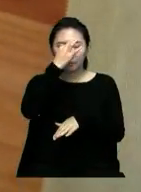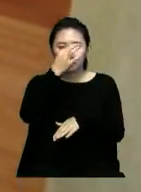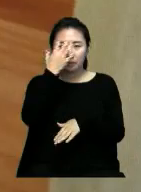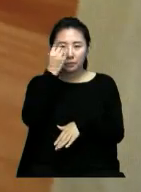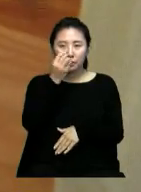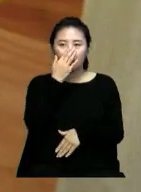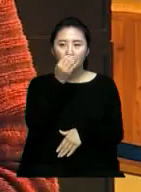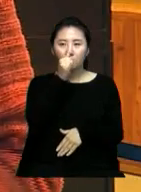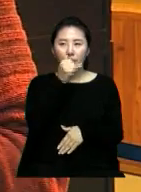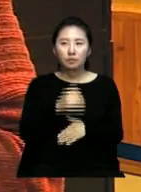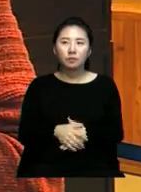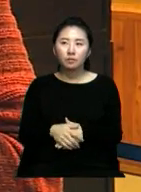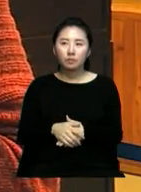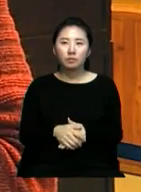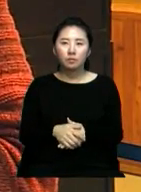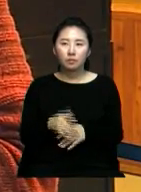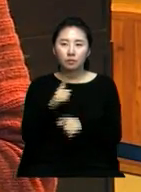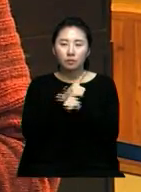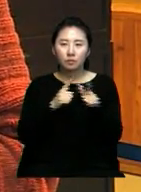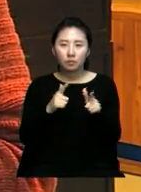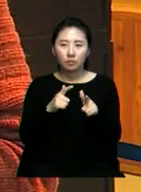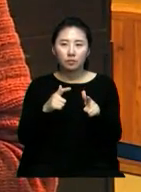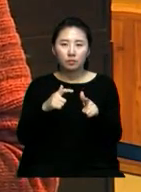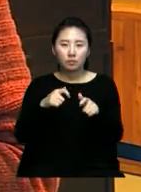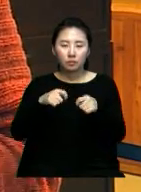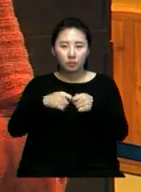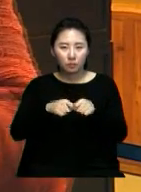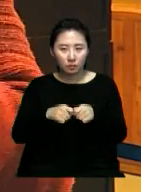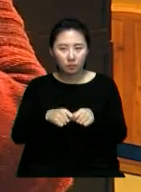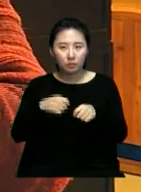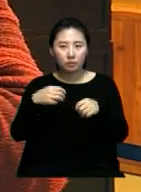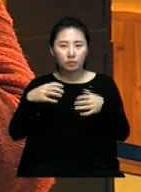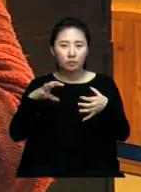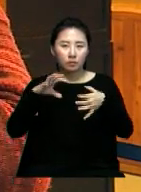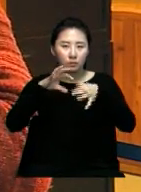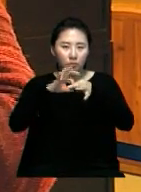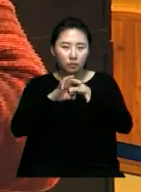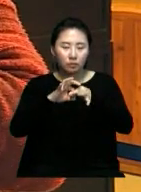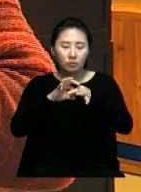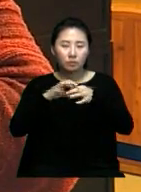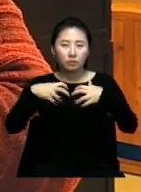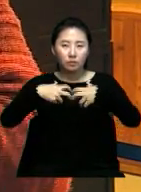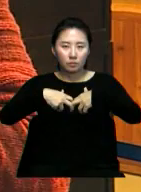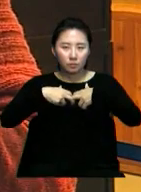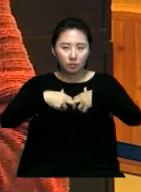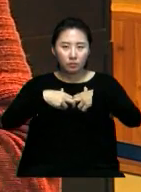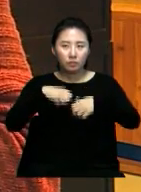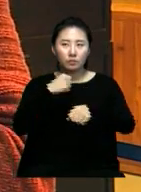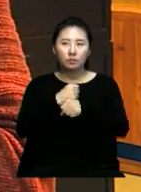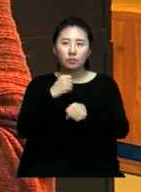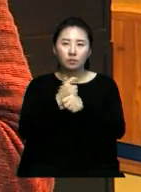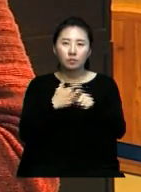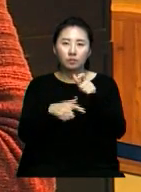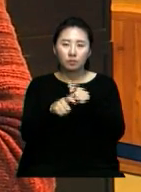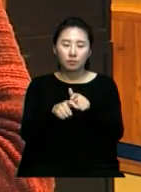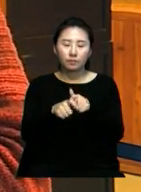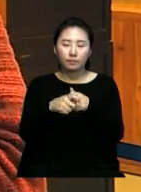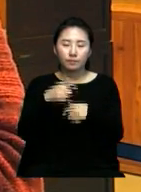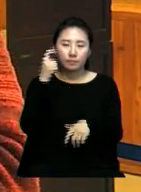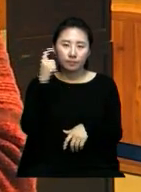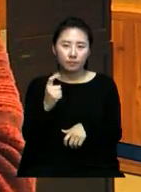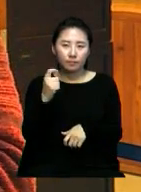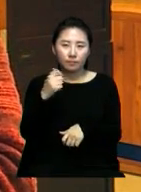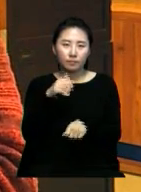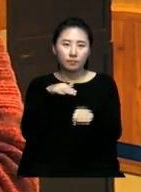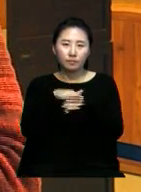엿볼 수 있습니다. 결구를 했습니다. 이제 짜임이라고 해가지고 이제 나무가 연결돼서 이제 안 빠지게 해서 좀더 견고한